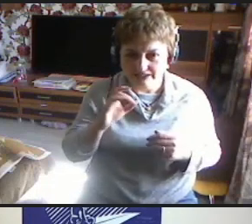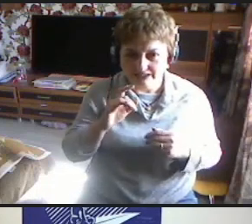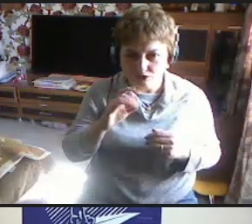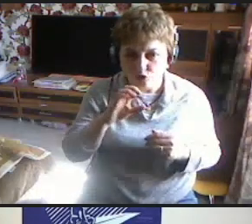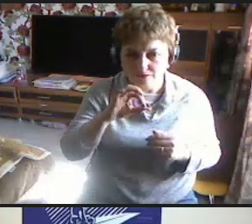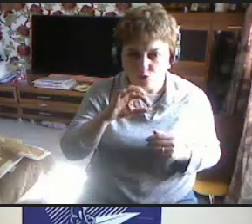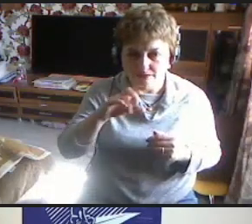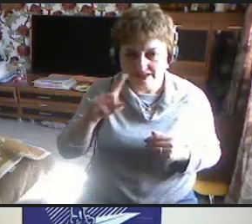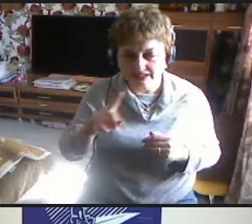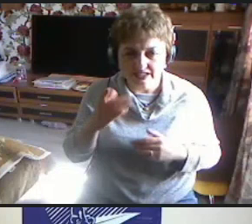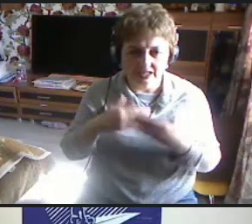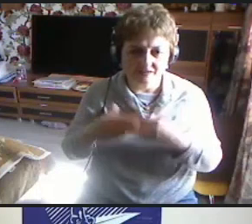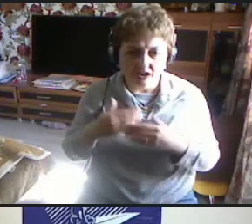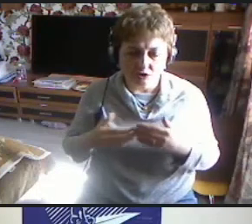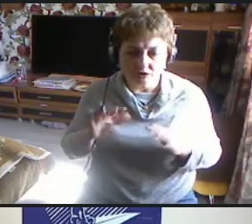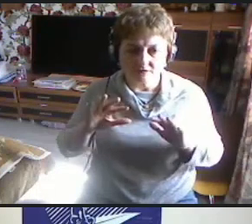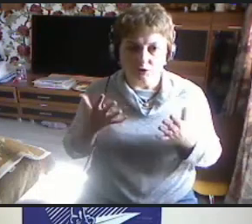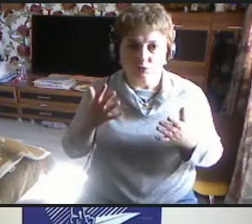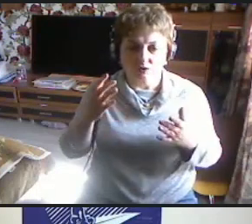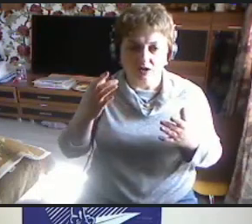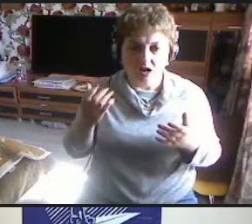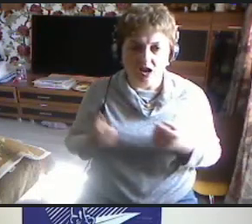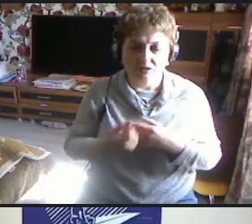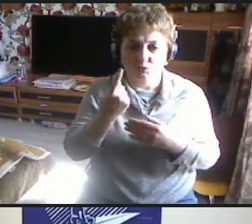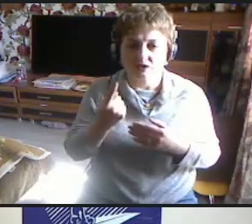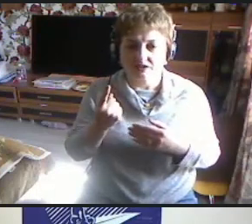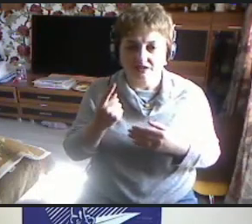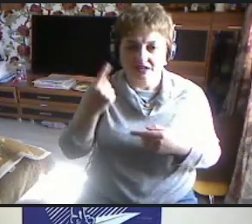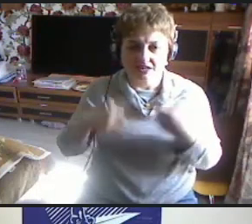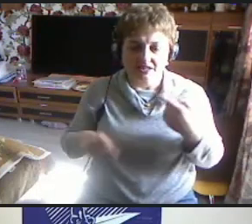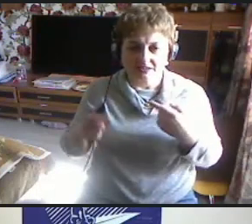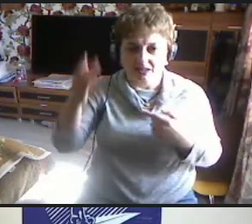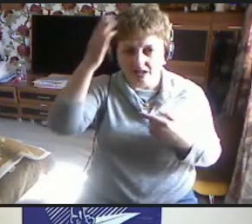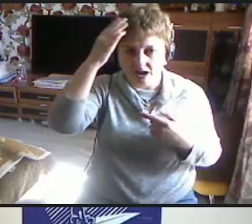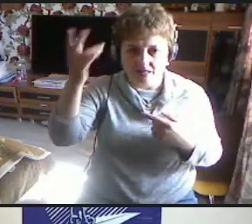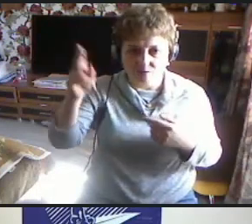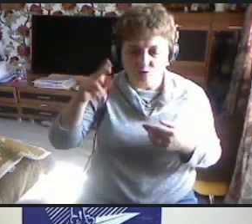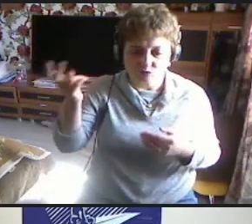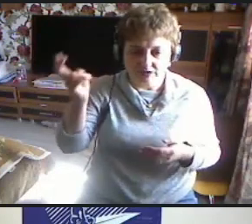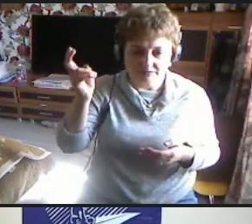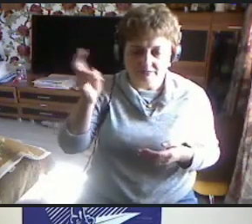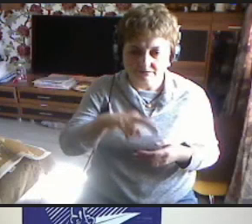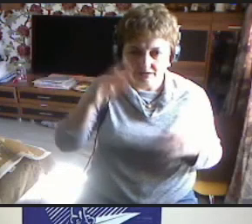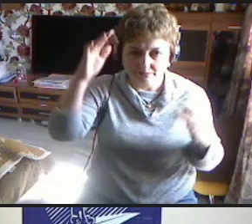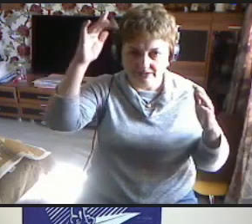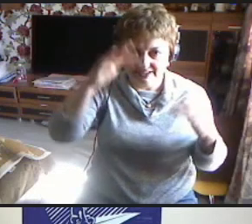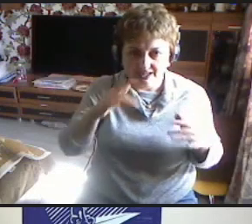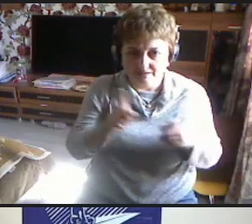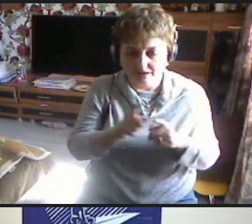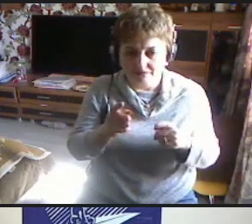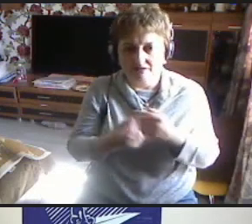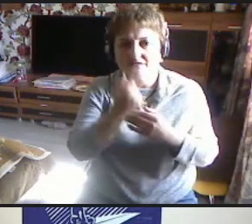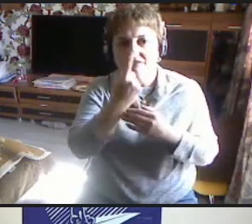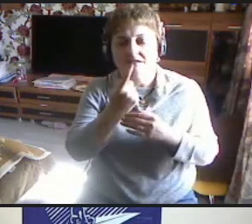вдруг, откуда, так сказать, резко на голову сваливается вот такой снег, и говорит о том, что школа